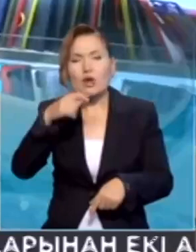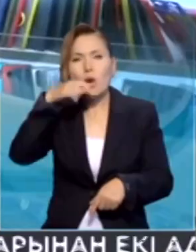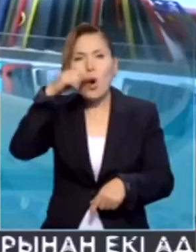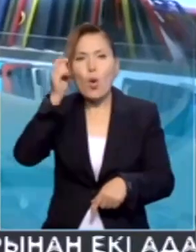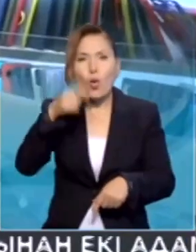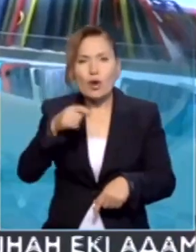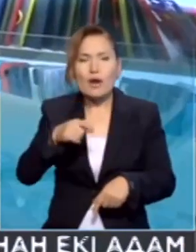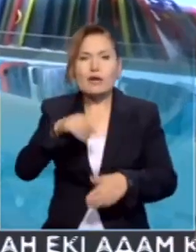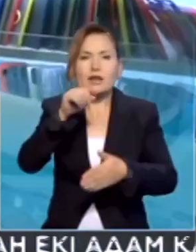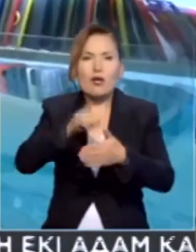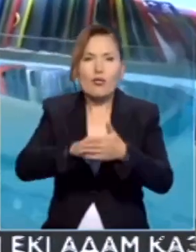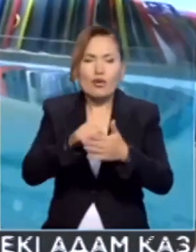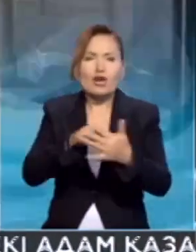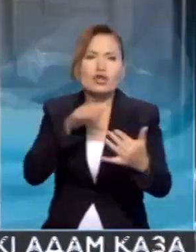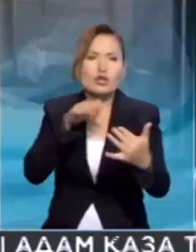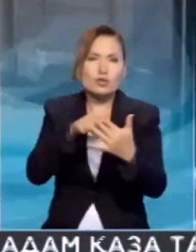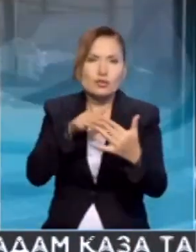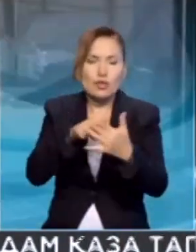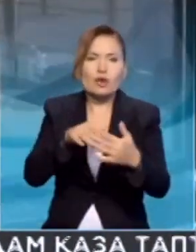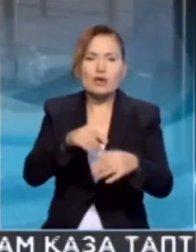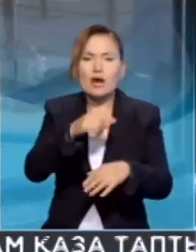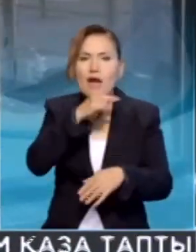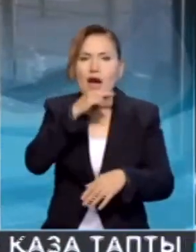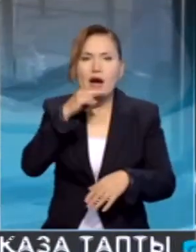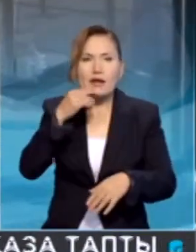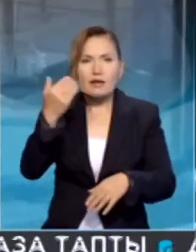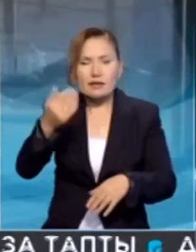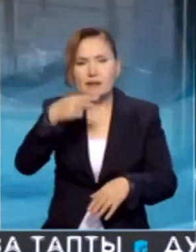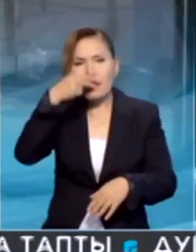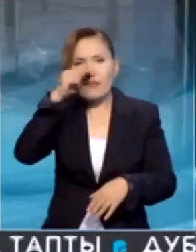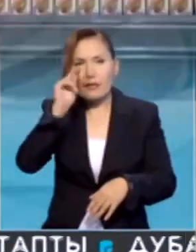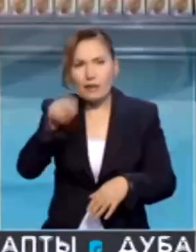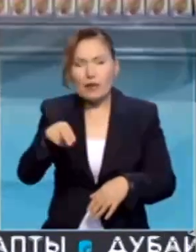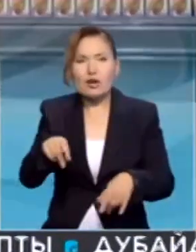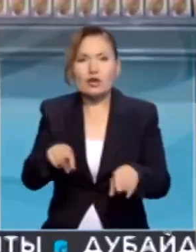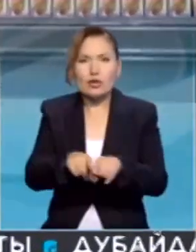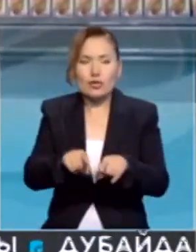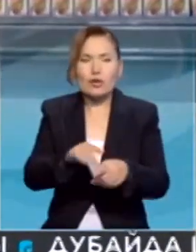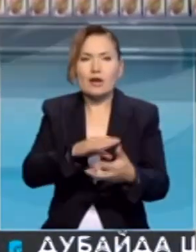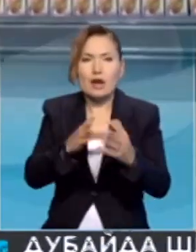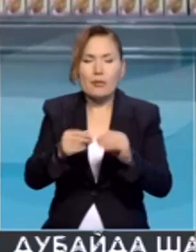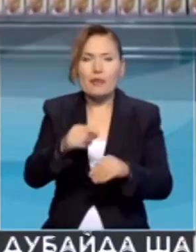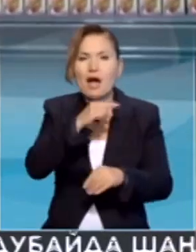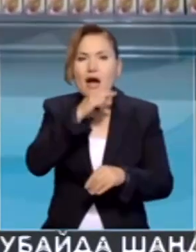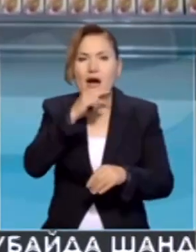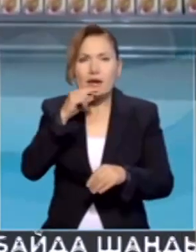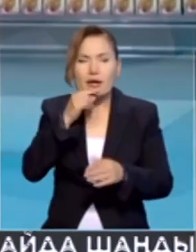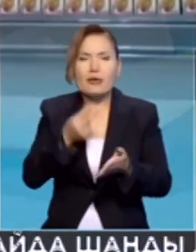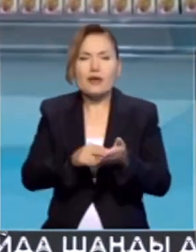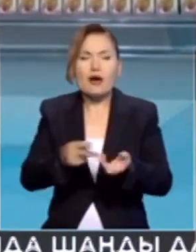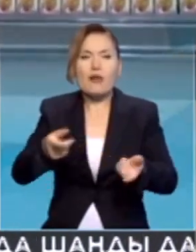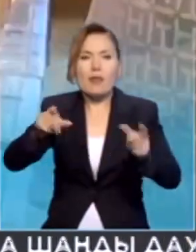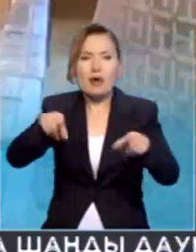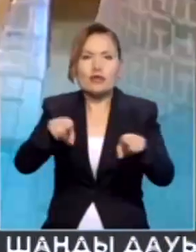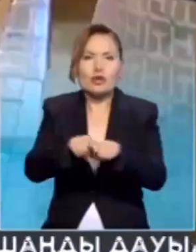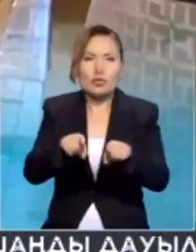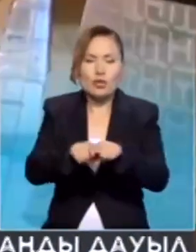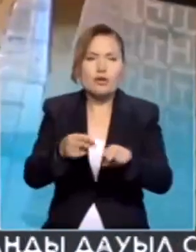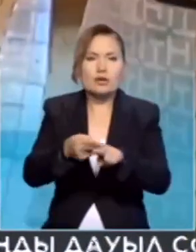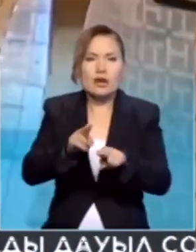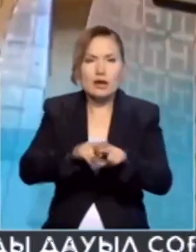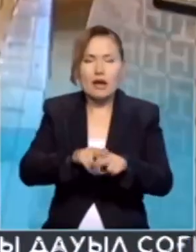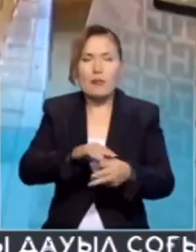ушықтырып жіберді. Байденнің мұны Путин салығы деп Ресей басшысын айыптап жүрген де содан. Десе де қымбатшылық АҚШ президенті мен парламенттің